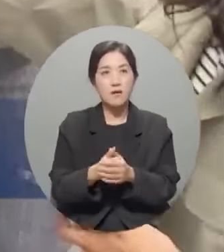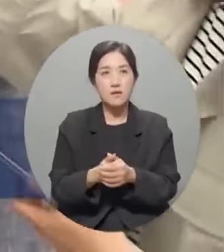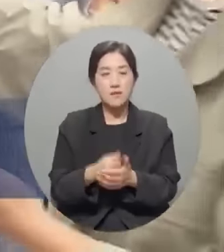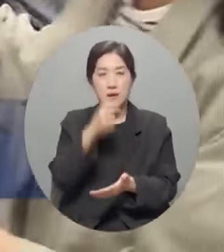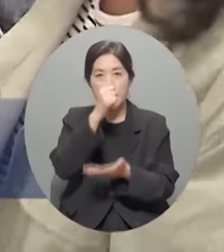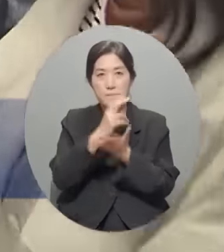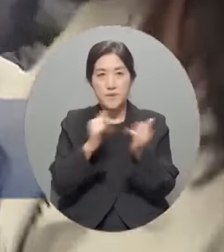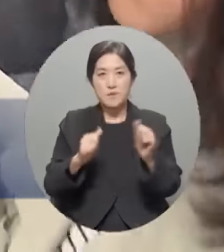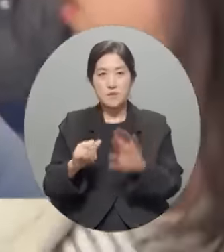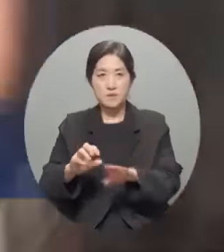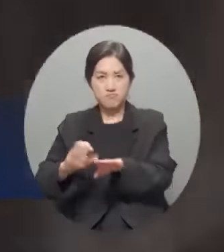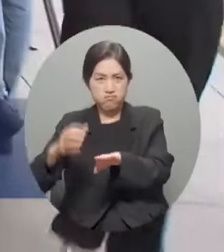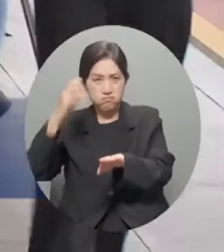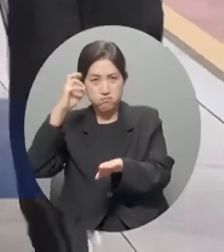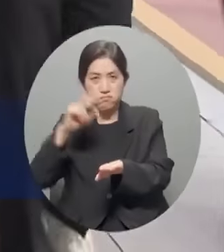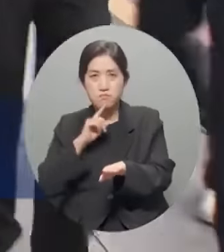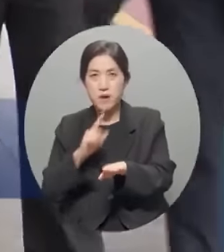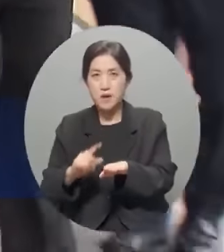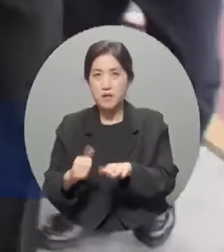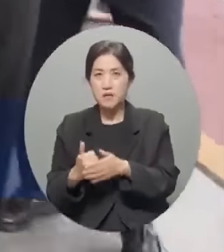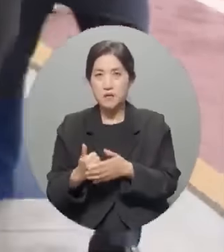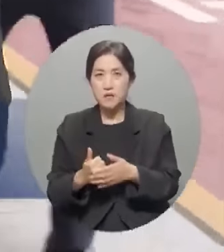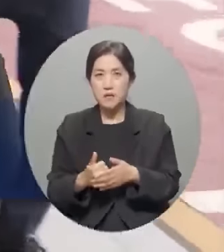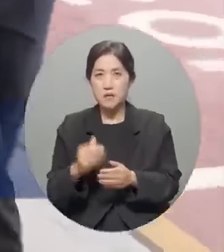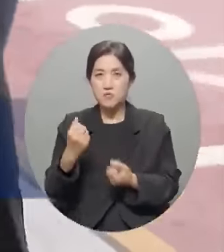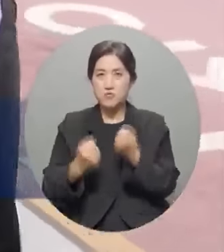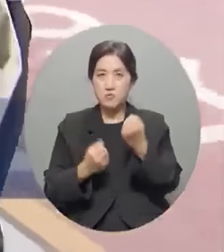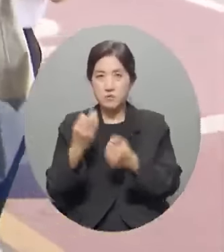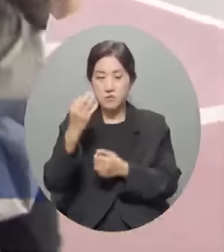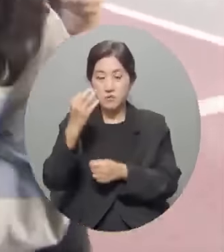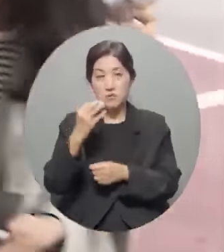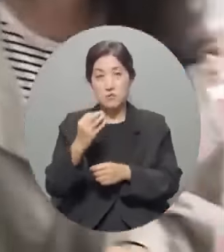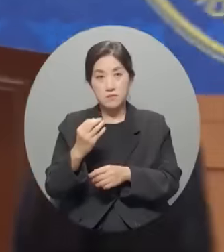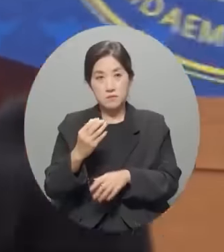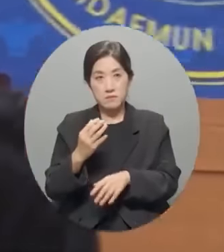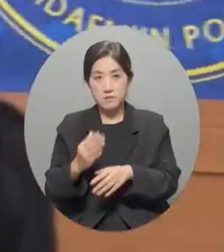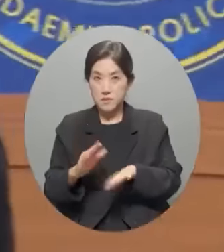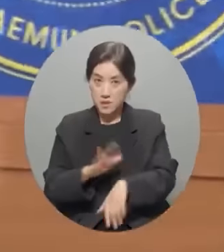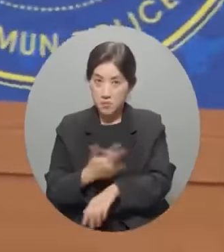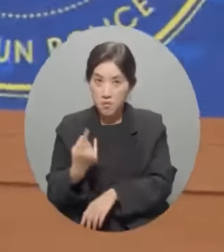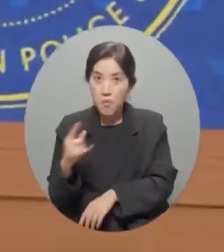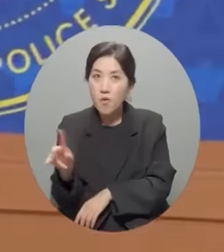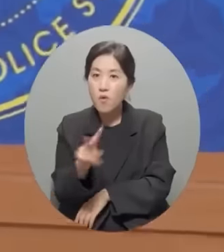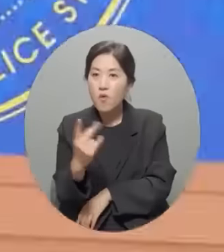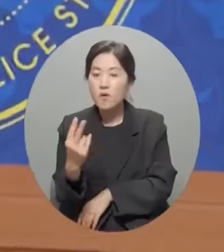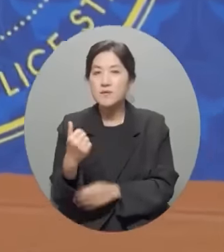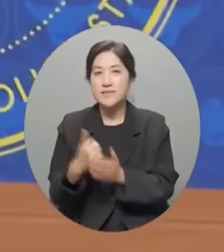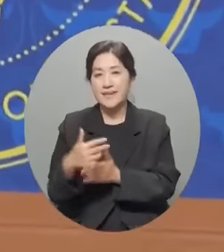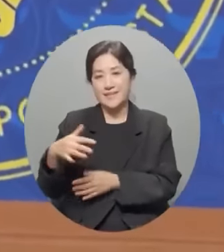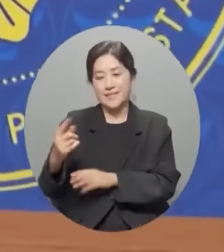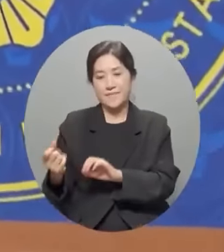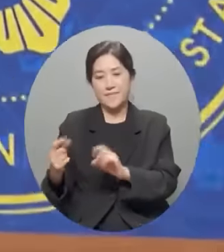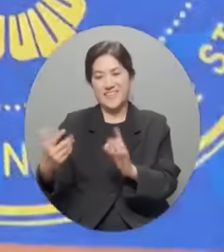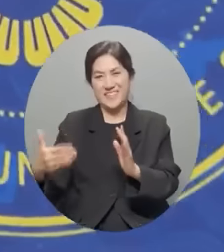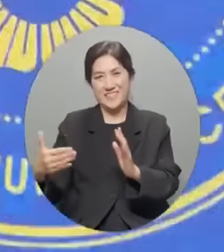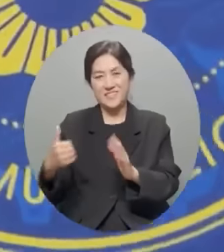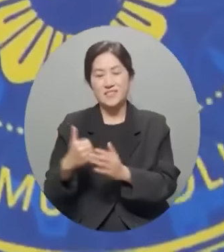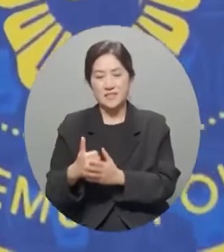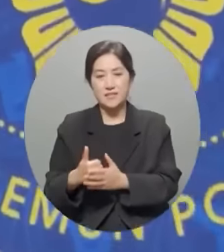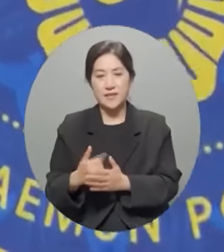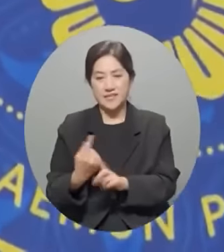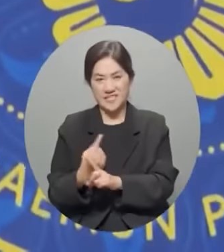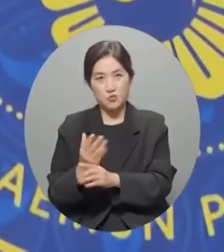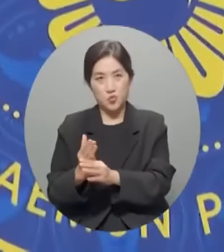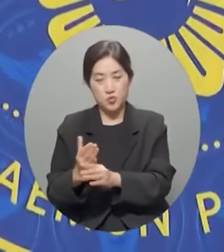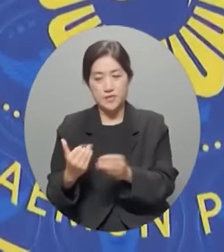급발진했다는 주장도 여전히 똑같이 있을까요? 혹시 운전 부주의 시인했나요? 경찰은 차 씨의 상태가 아직 회복되지 않은 만큼